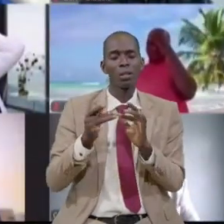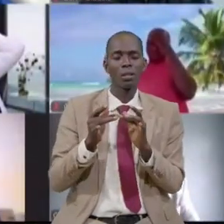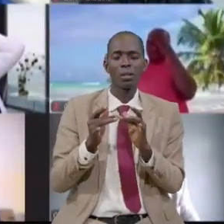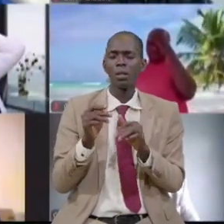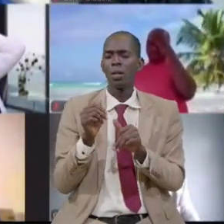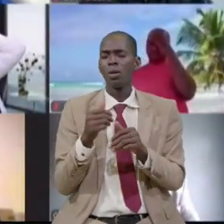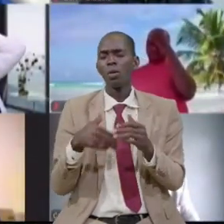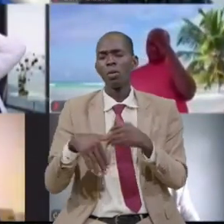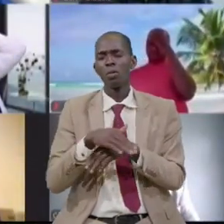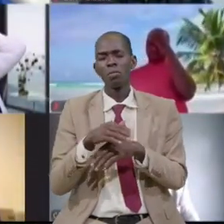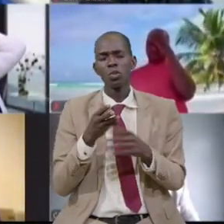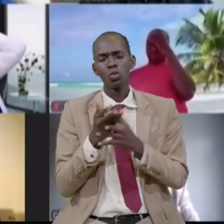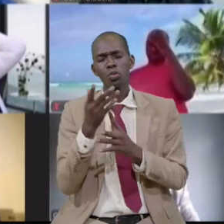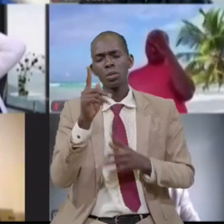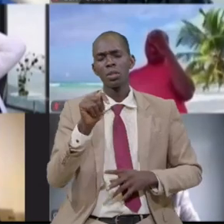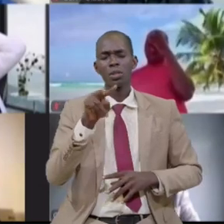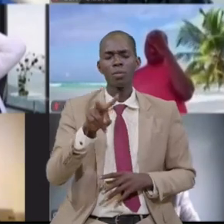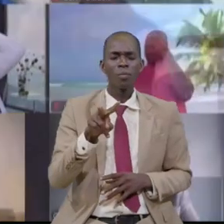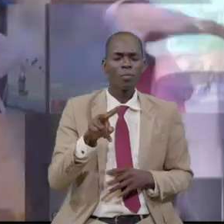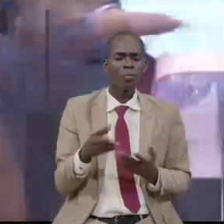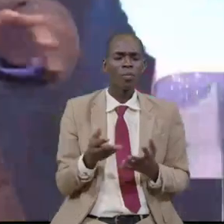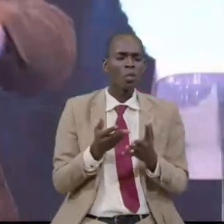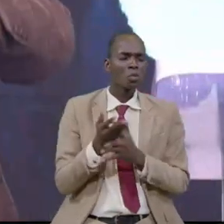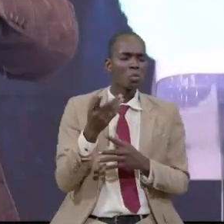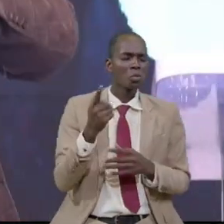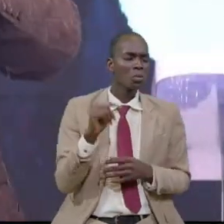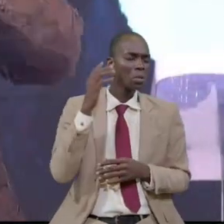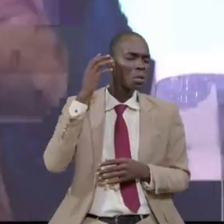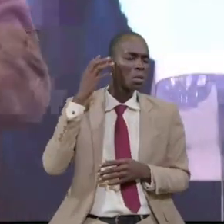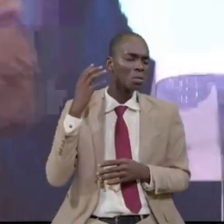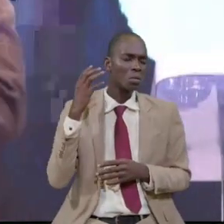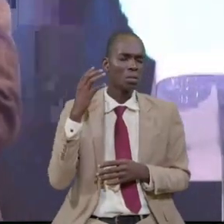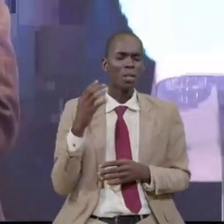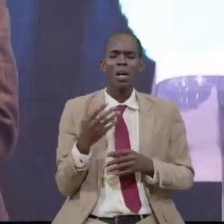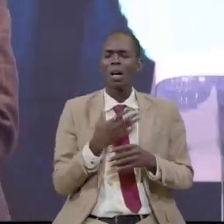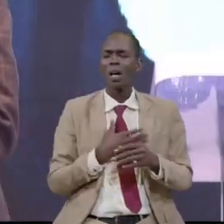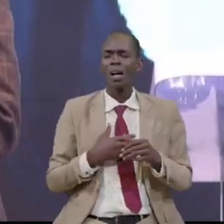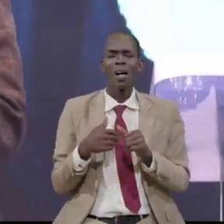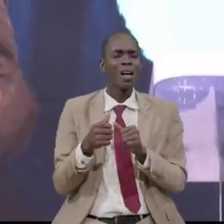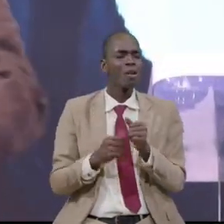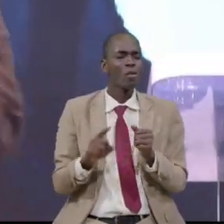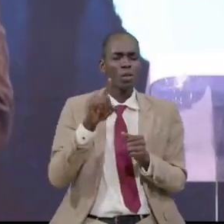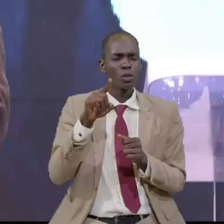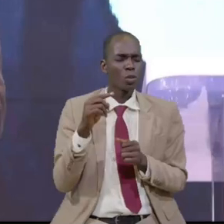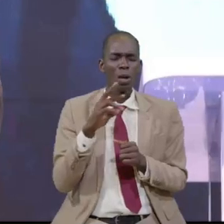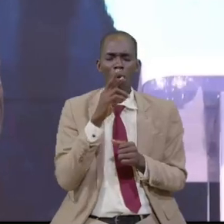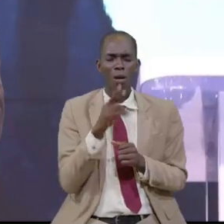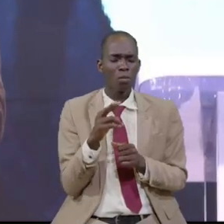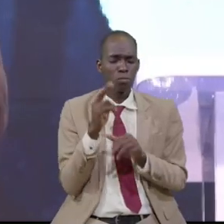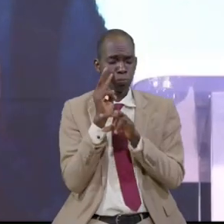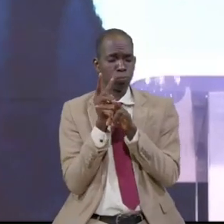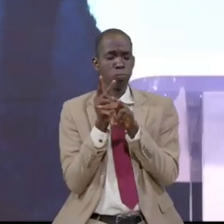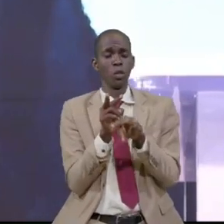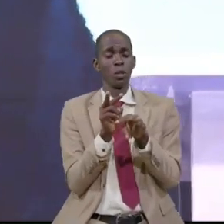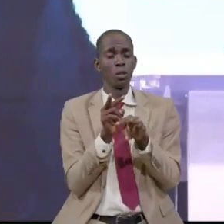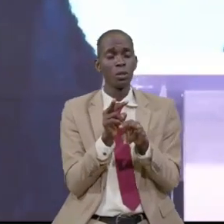la télé, à la radio, partout que vous entendez